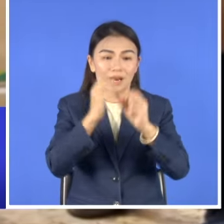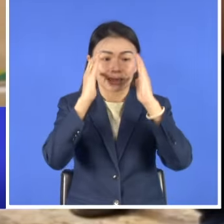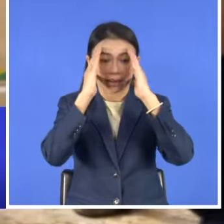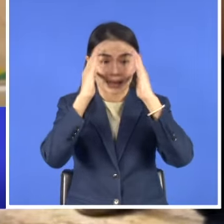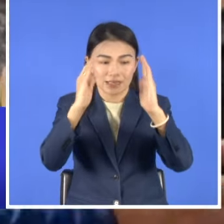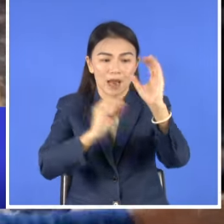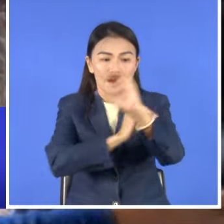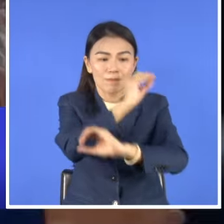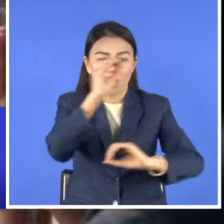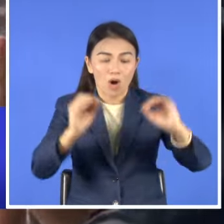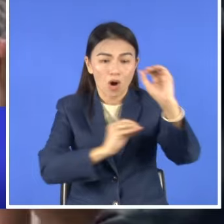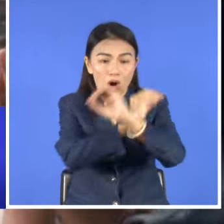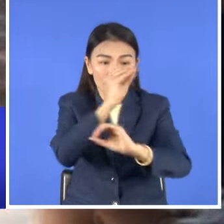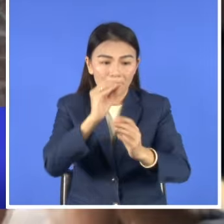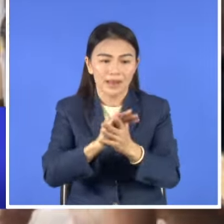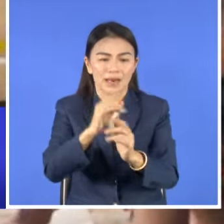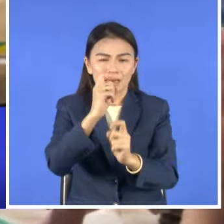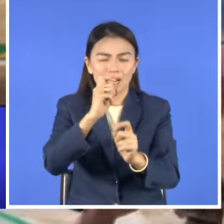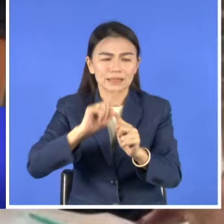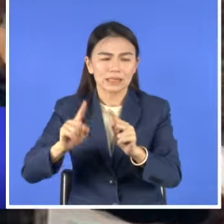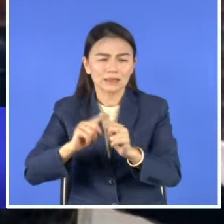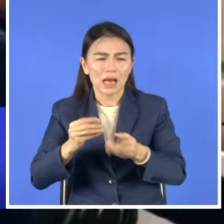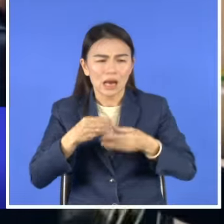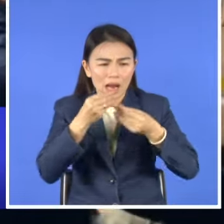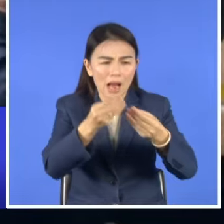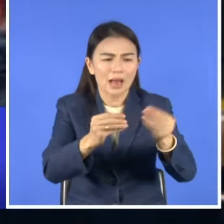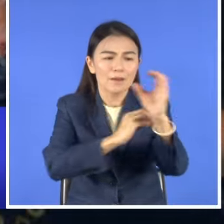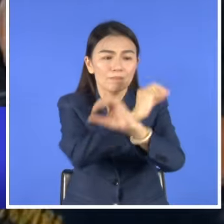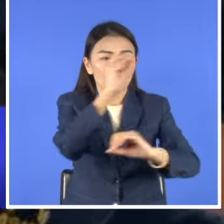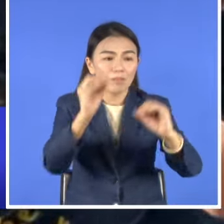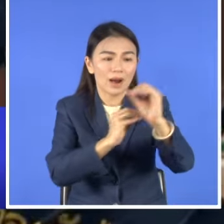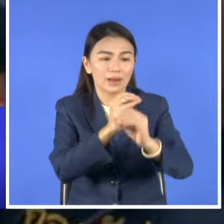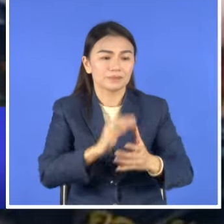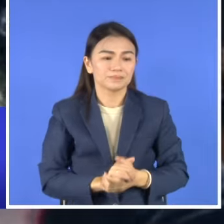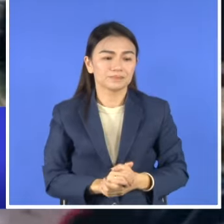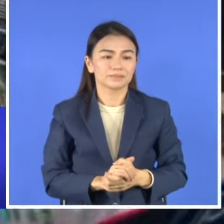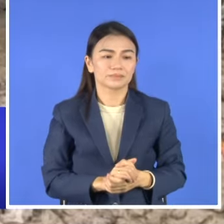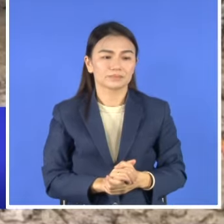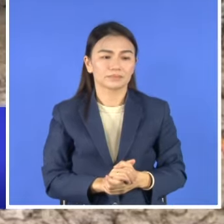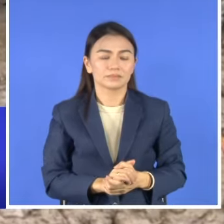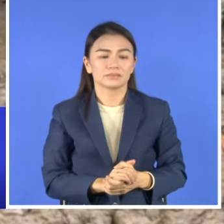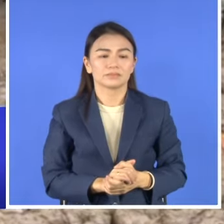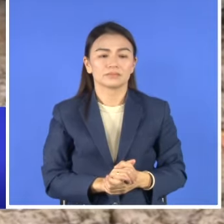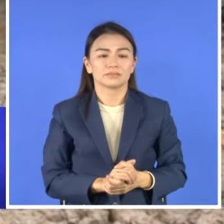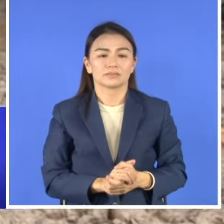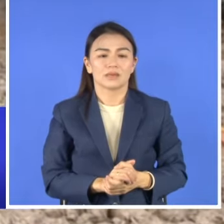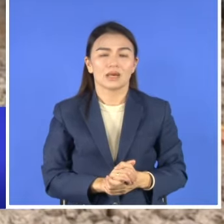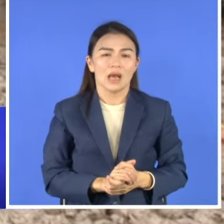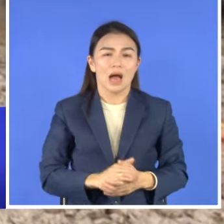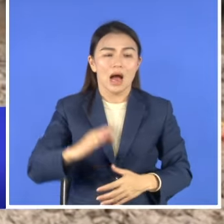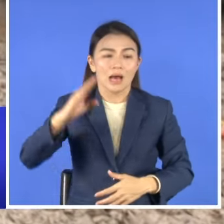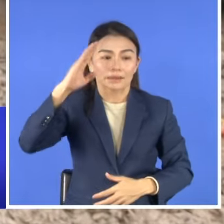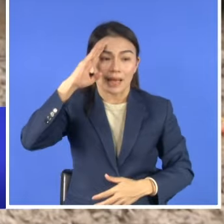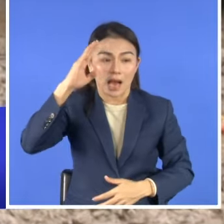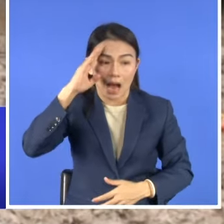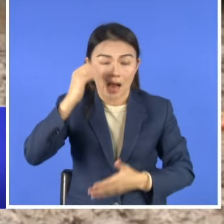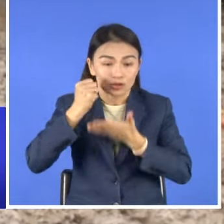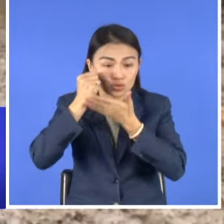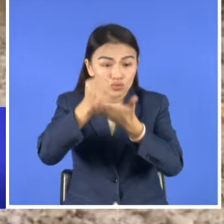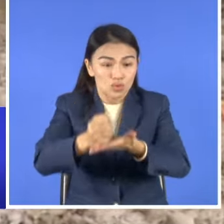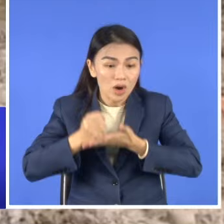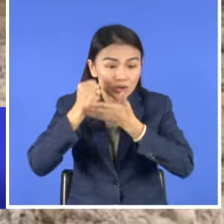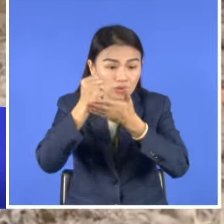จากอุปสรรคพยานอันตรายทุกอย่างเลยอันนี้สอวยพรเลยนะคะยังไม่หมดแค่นั้นไม่ใช่แค่พี่ๆทหารอย่างเดียวที่เป็นกำลังสำคัญนะ